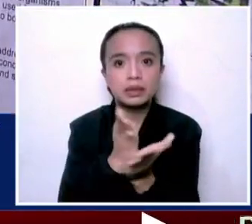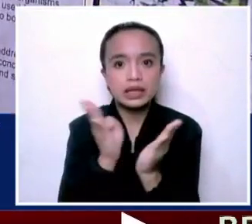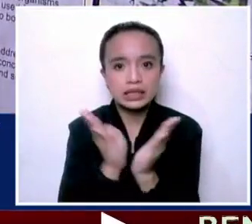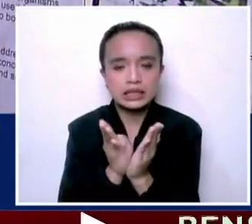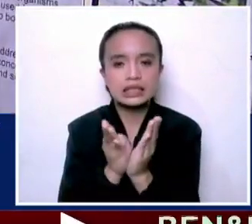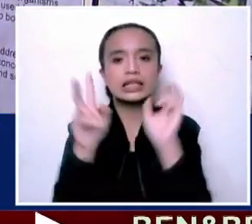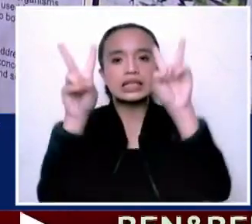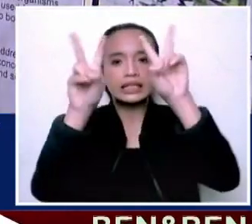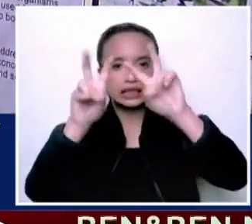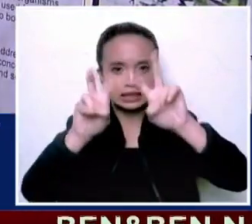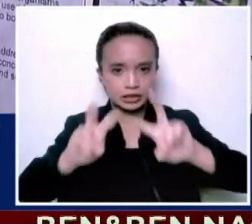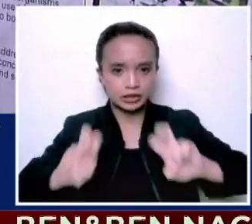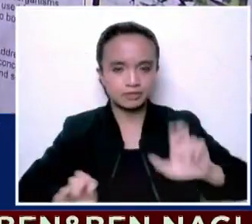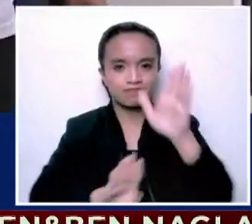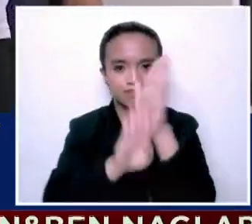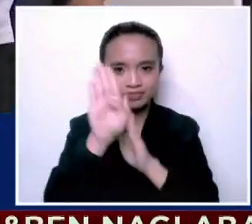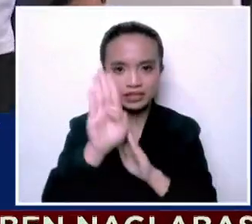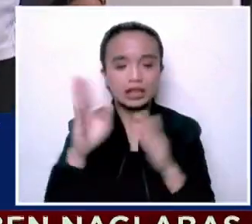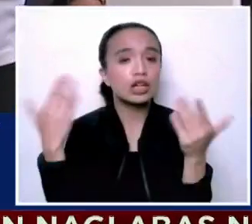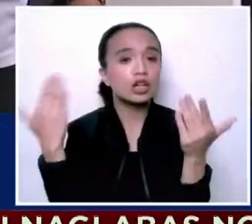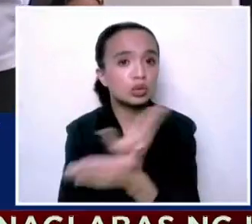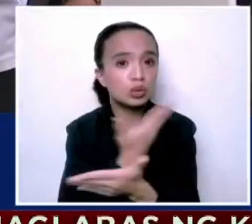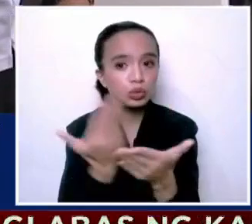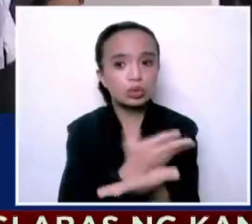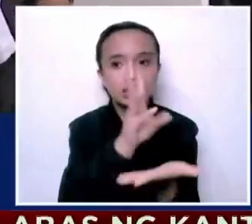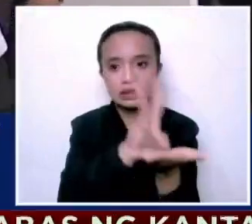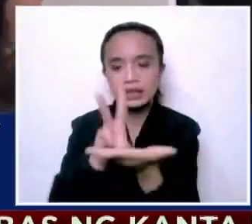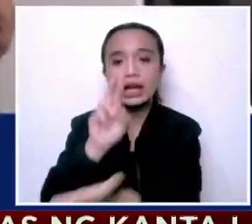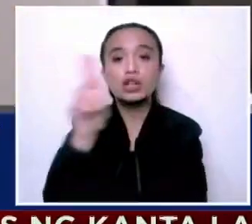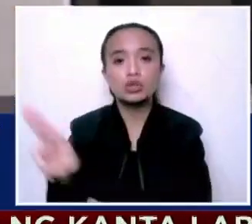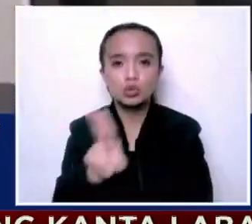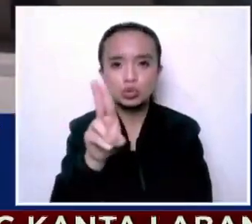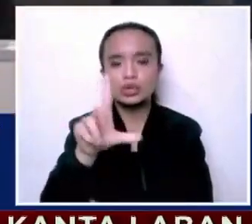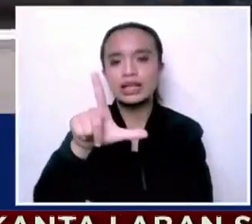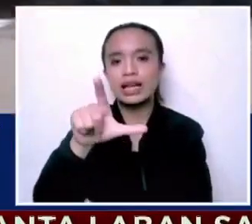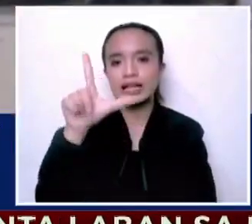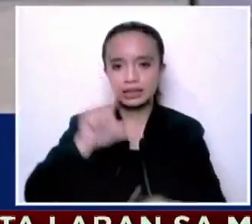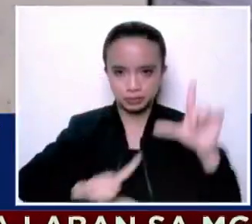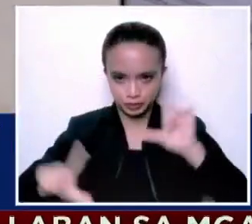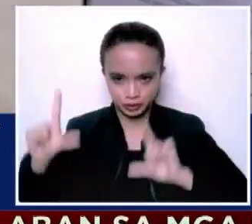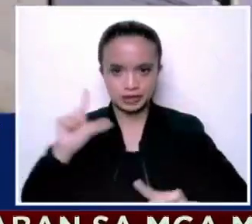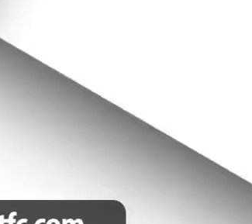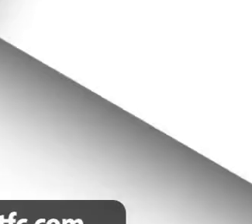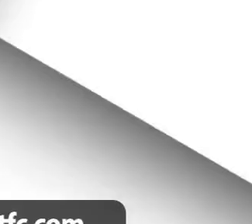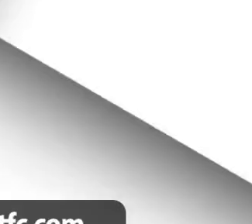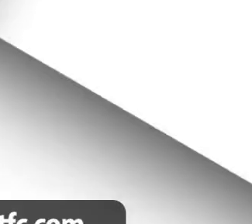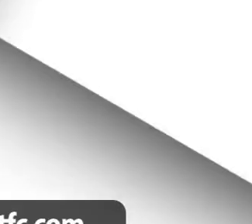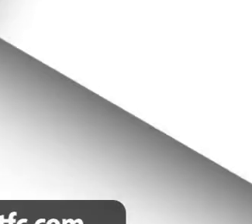pasilidad at gamit sa laboratorio. Willard Cheng, ABS-CBN News.